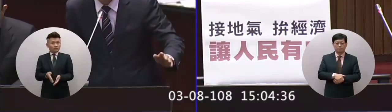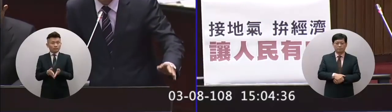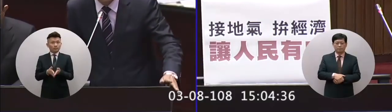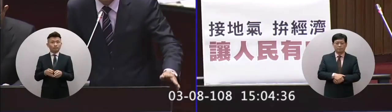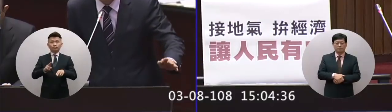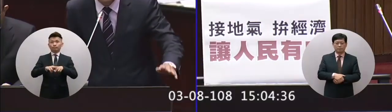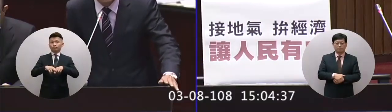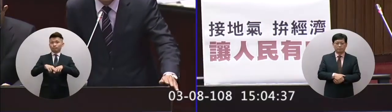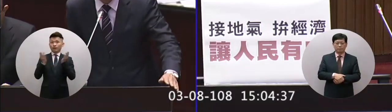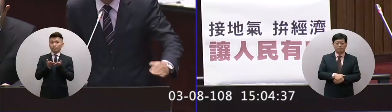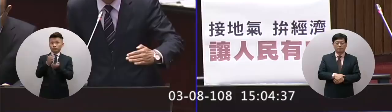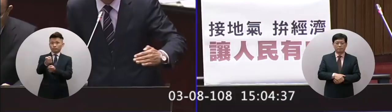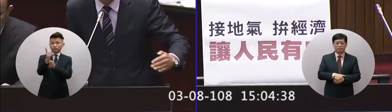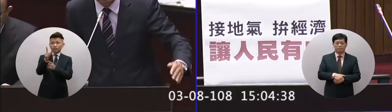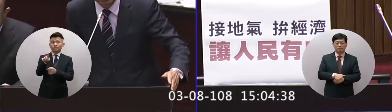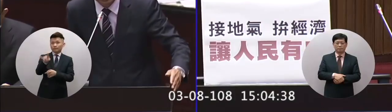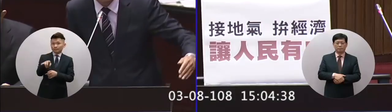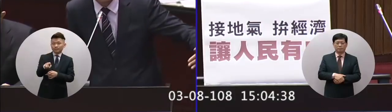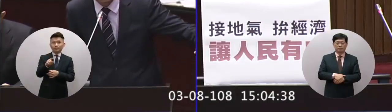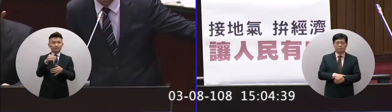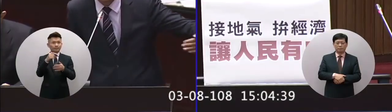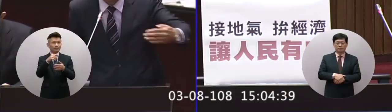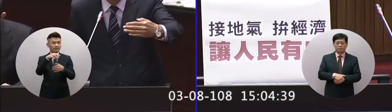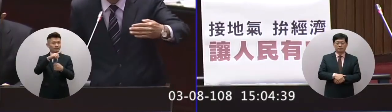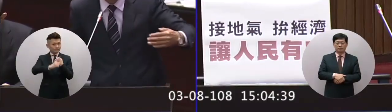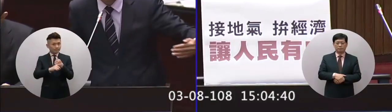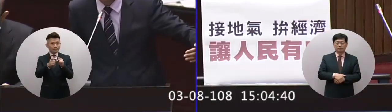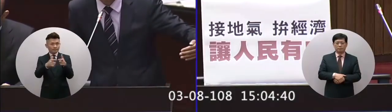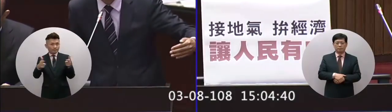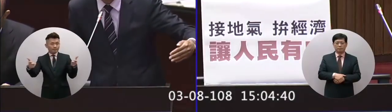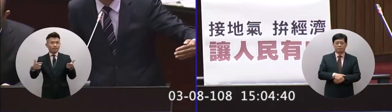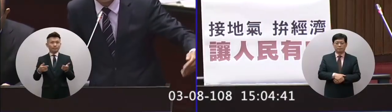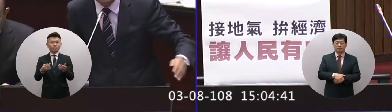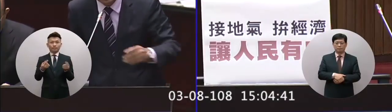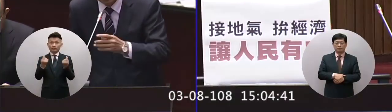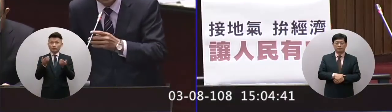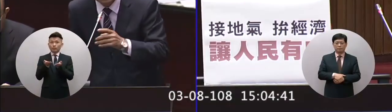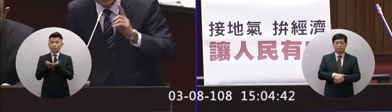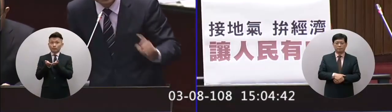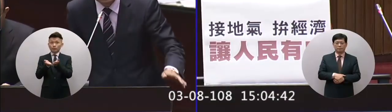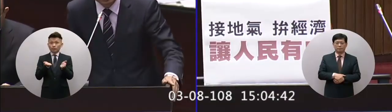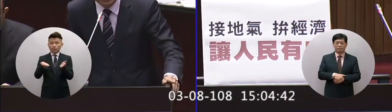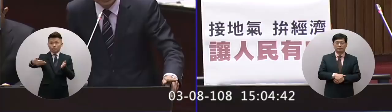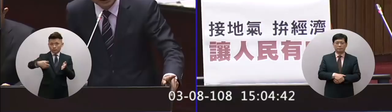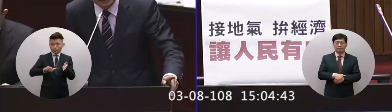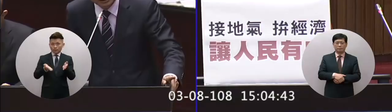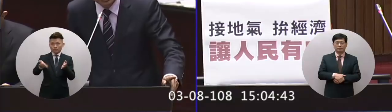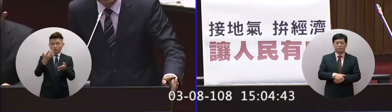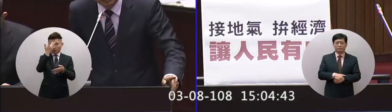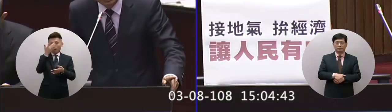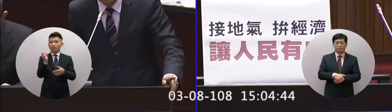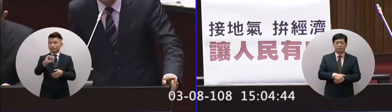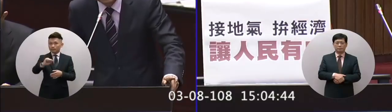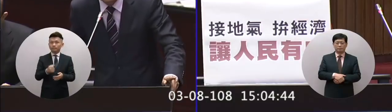开放的这个方式、地点都要完整的规划，尤其是比如说渔船的进出也不能影响，所以这个渔港第